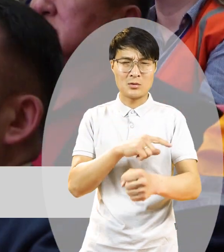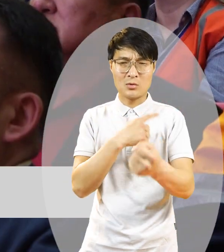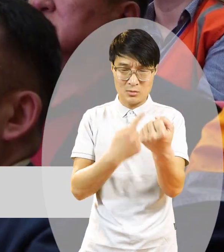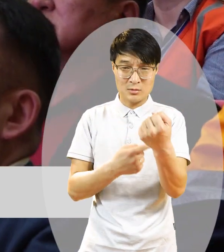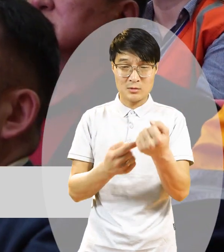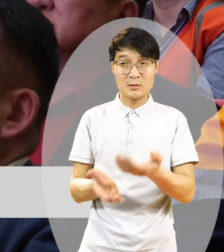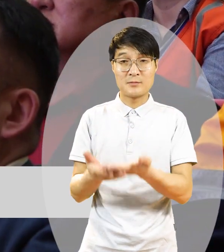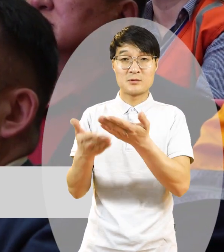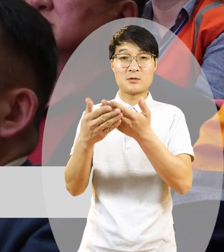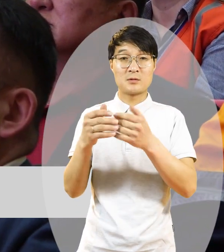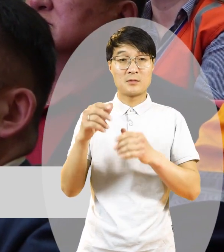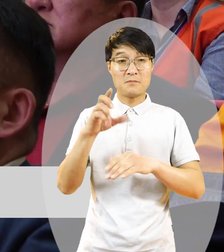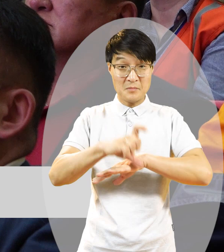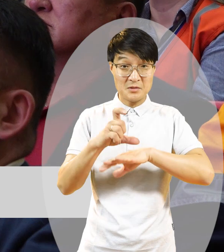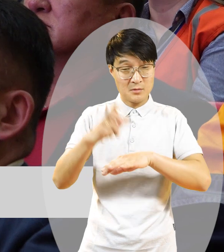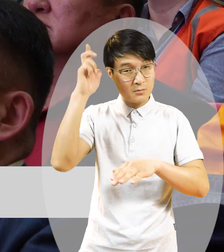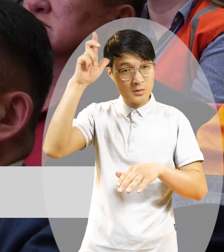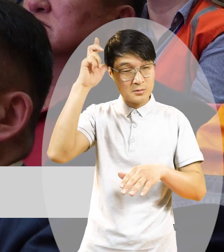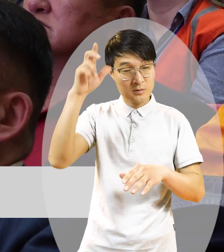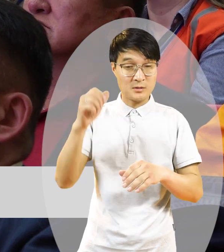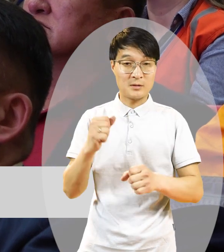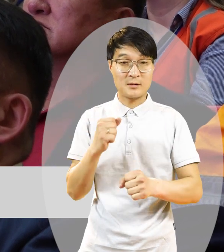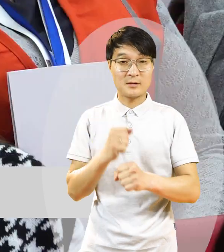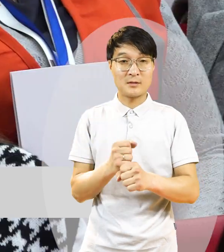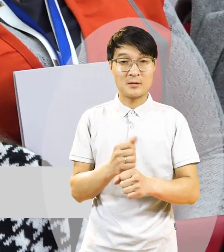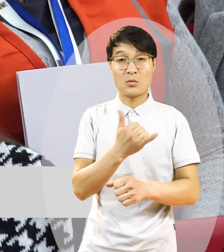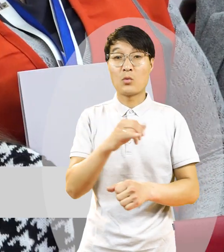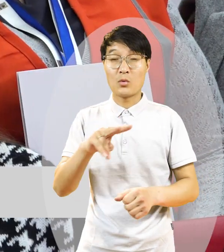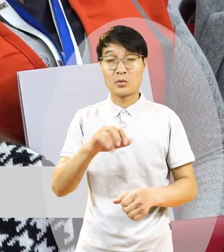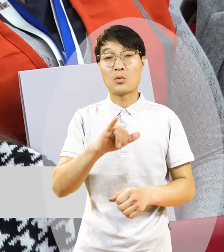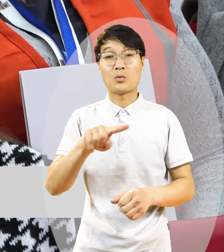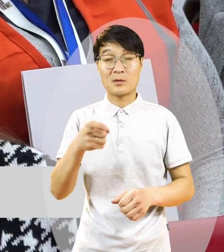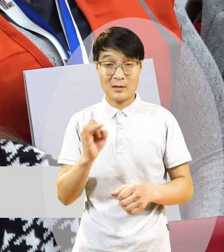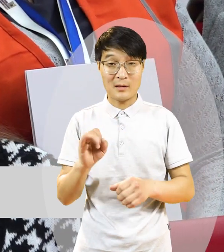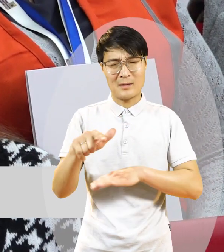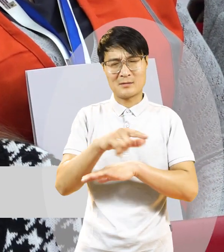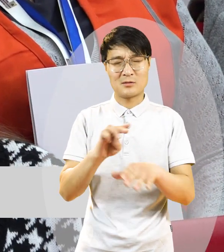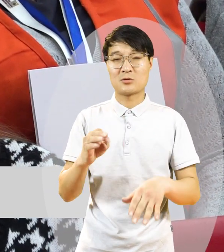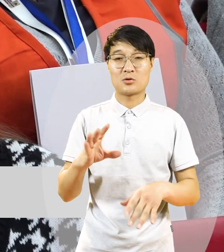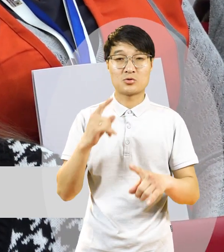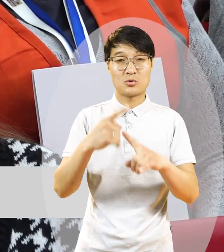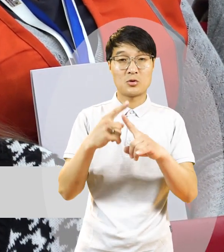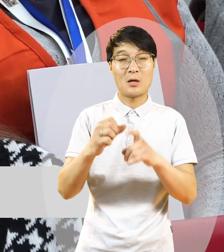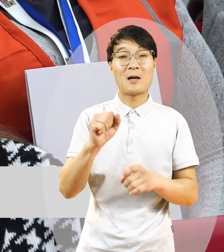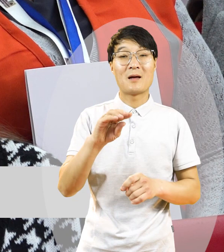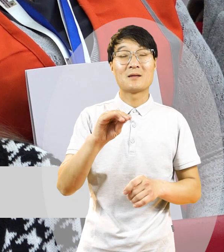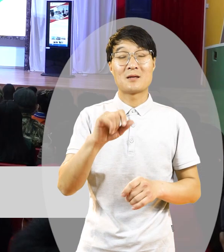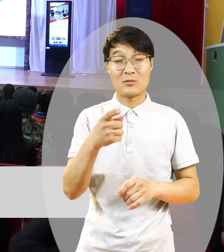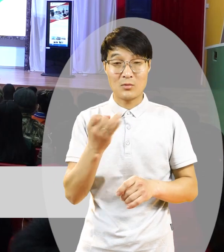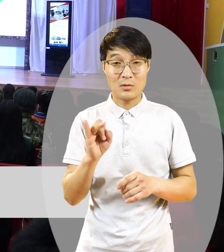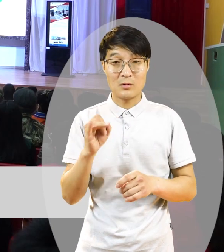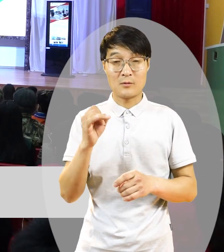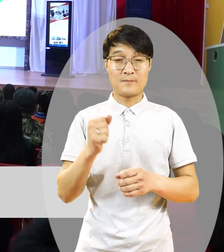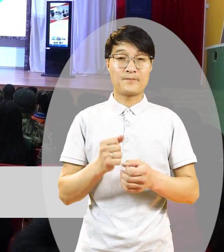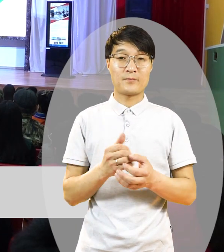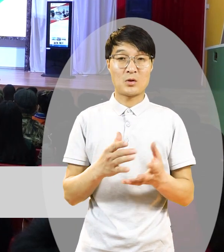тулгуурлан мэрэгжлийн боловсролын хөгжлийн тэргүүлэг чиглэлийг уул уурхай, эрдэс баялаг, газрын тос хөдөө аж ахуй болон аж үйлдвэрлэл ах